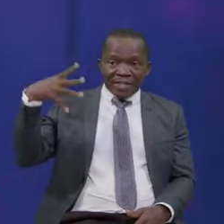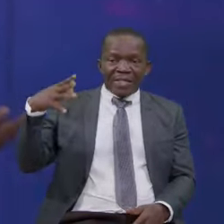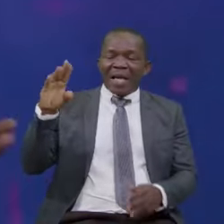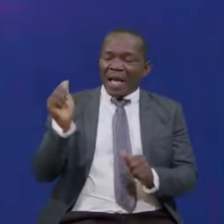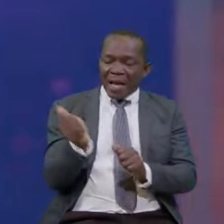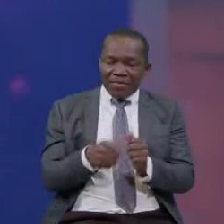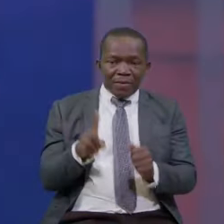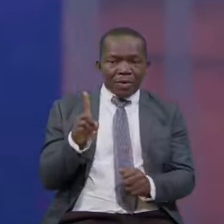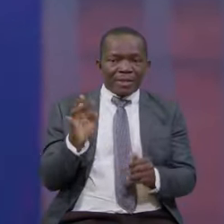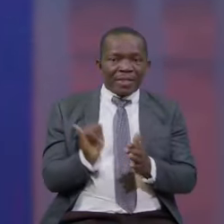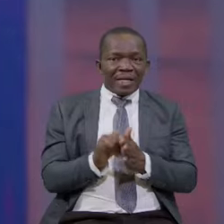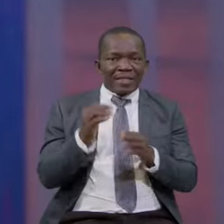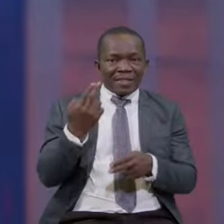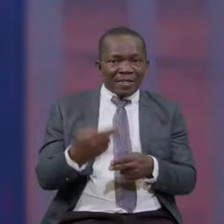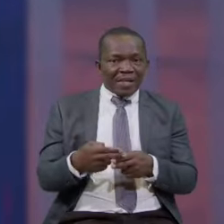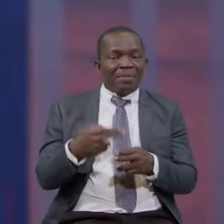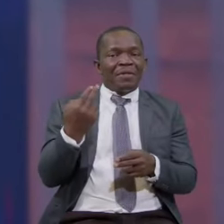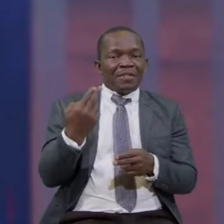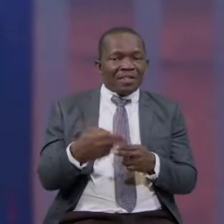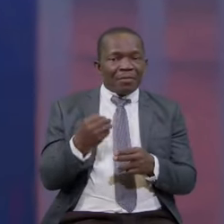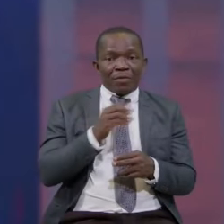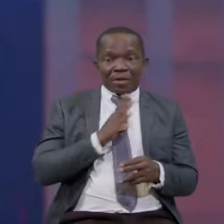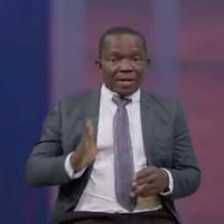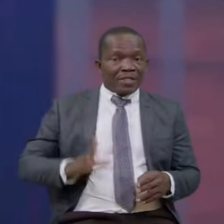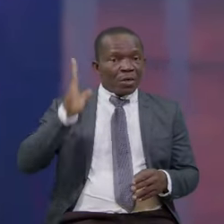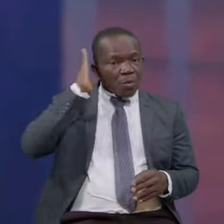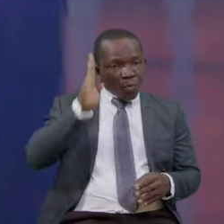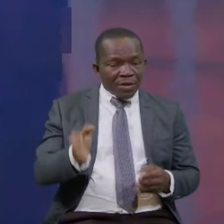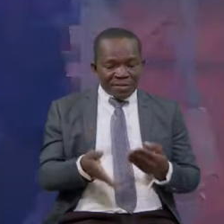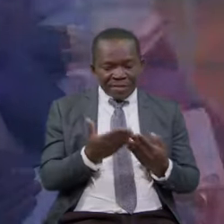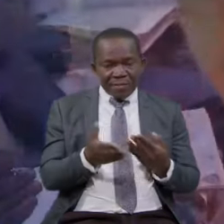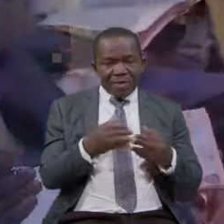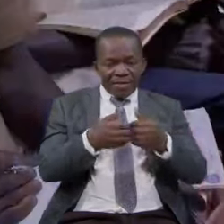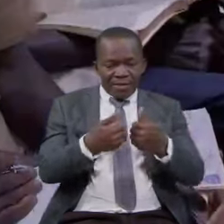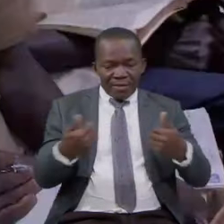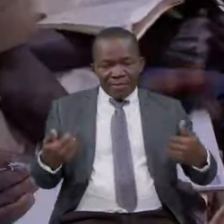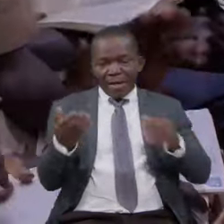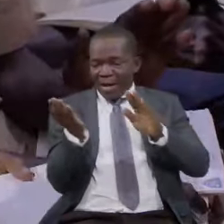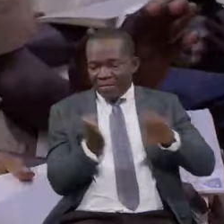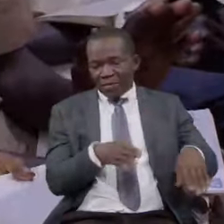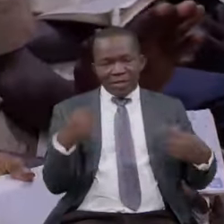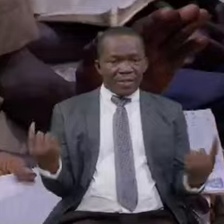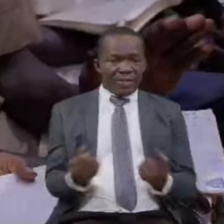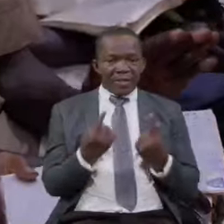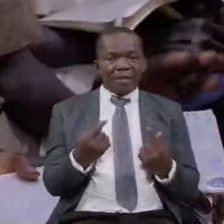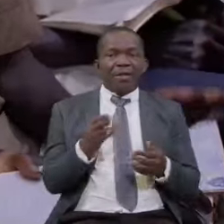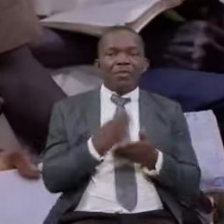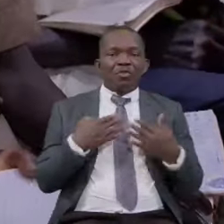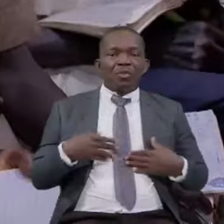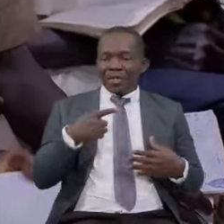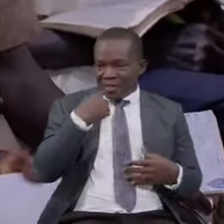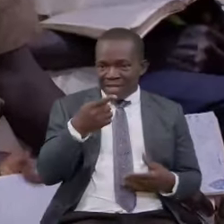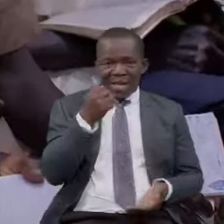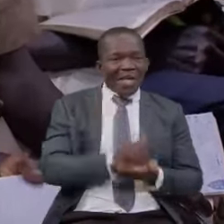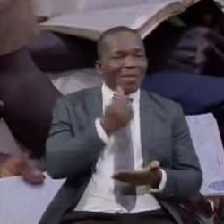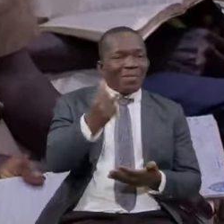Christ peut facilement s'éloigner de l'iniquité et quelqu'un crie amen